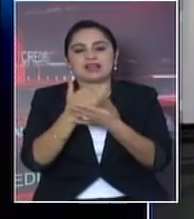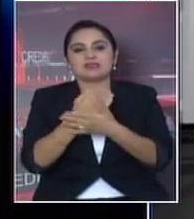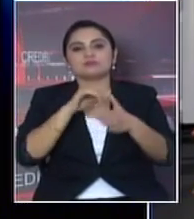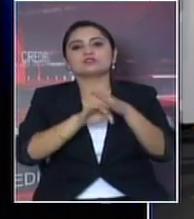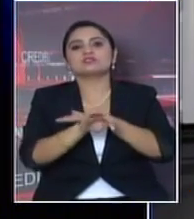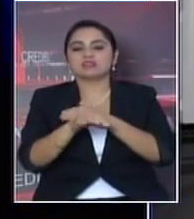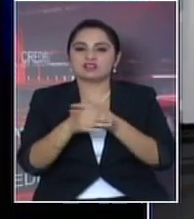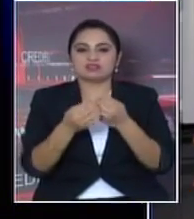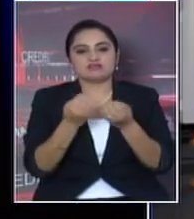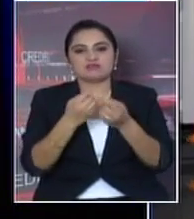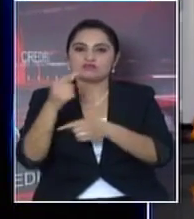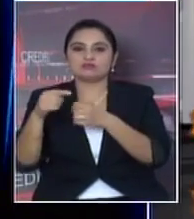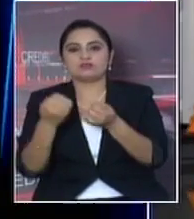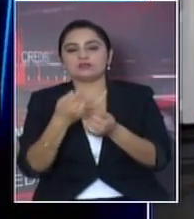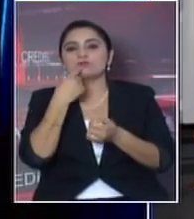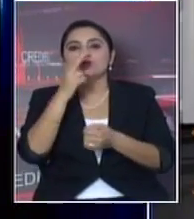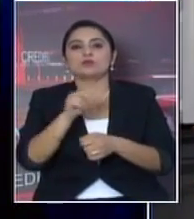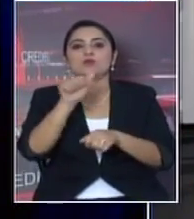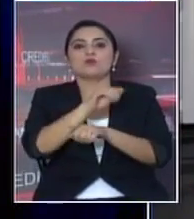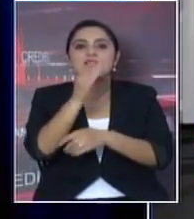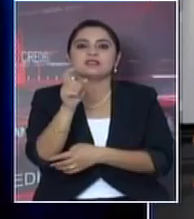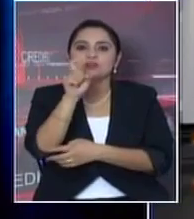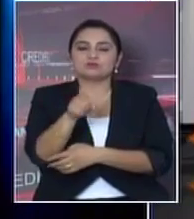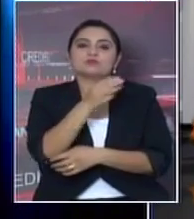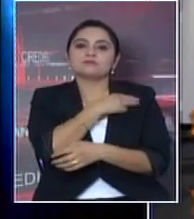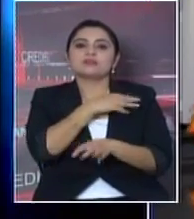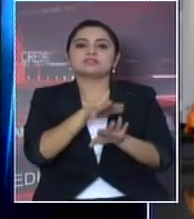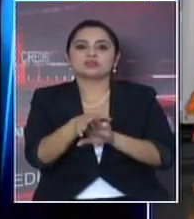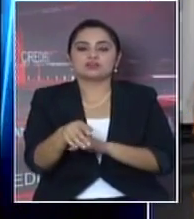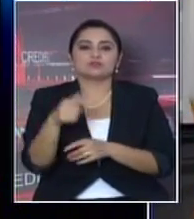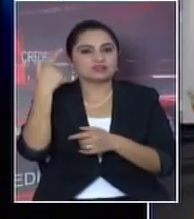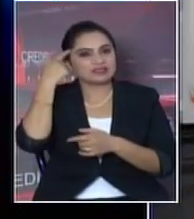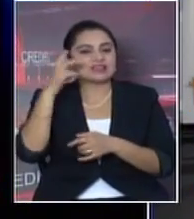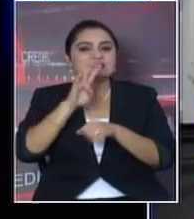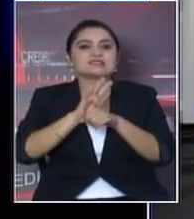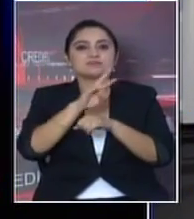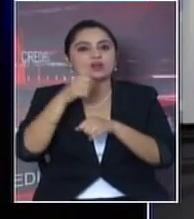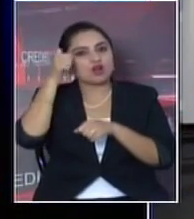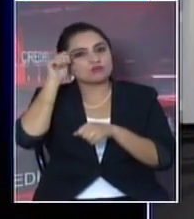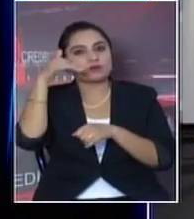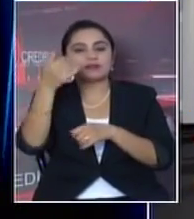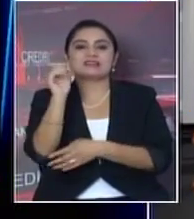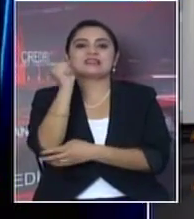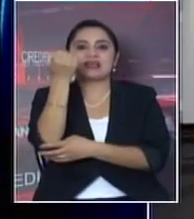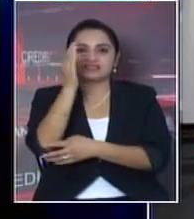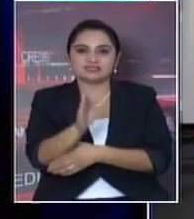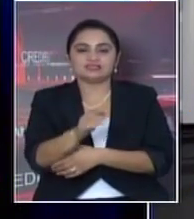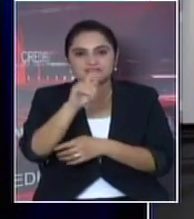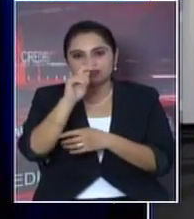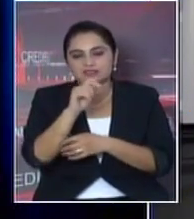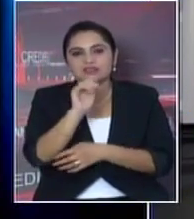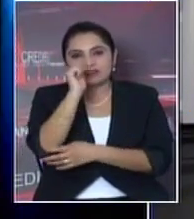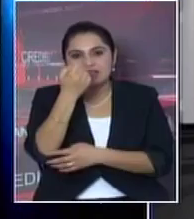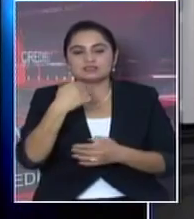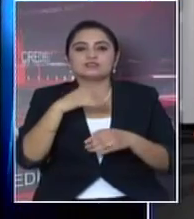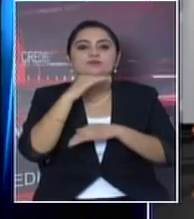सञ्चालन गरिरहेको बताउनु भयो। उहाँले ज्येष्ठ नागरिकको ज्ञान सिप र अनुभवलाई राज्यले राष्ट्रिय